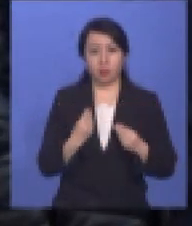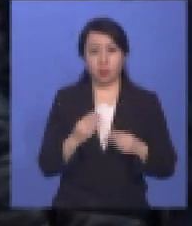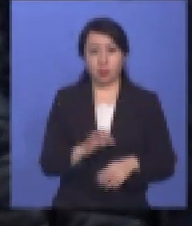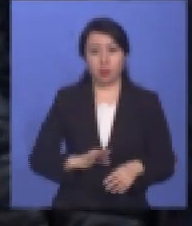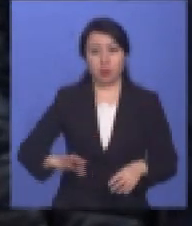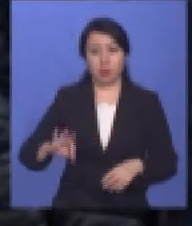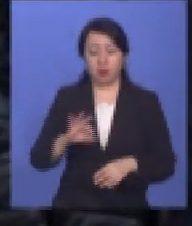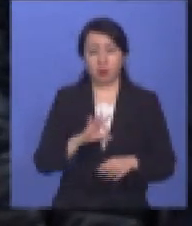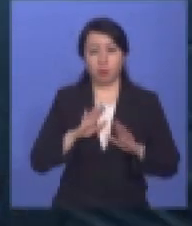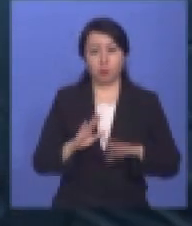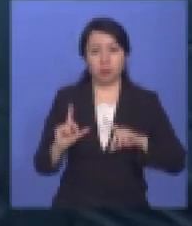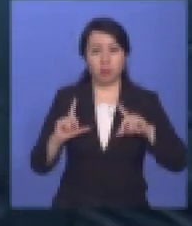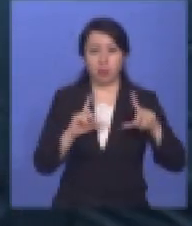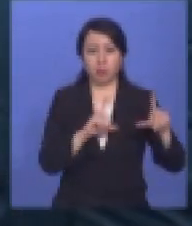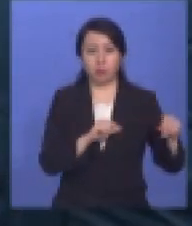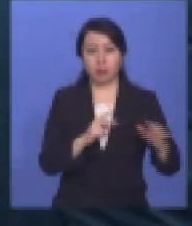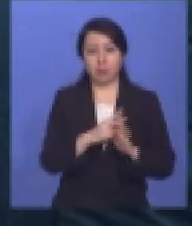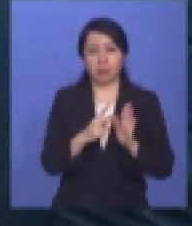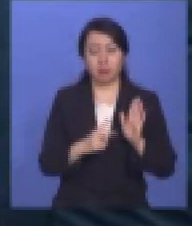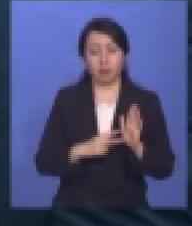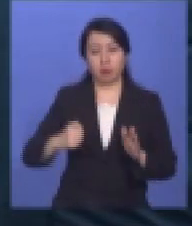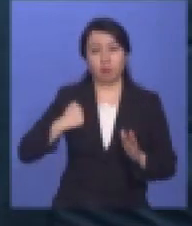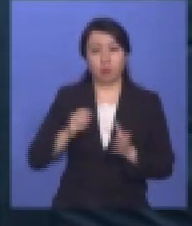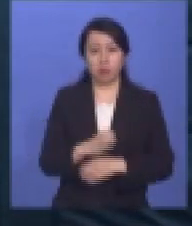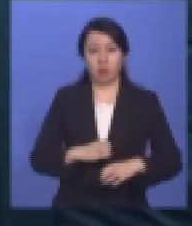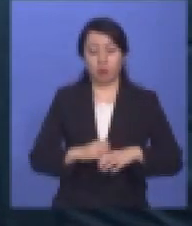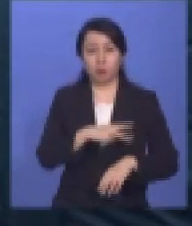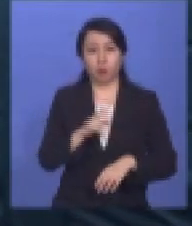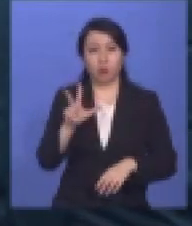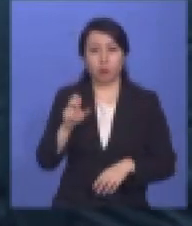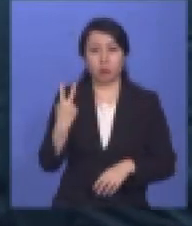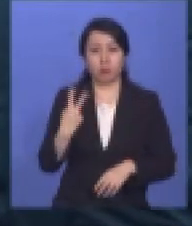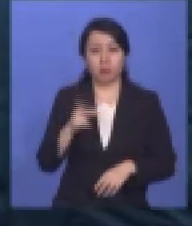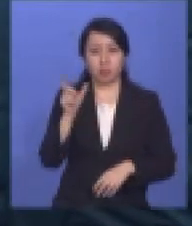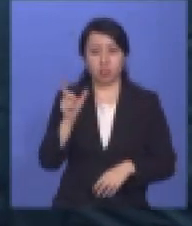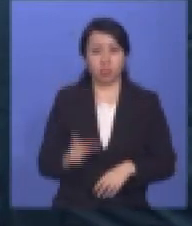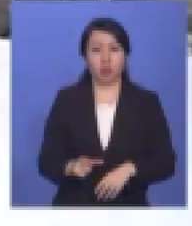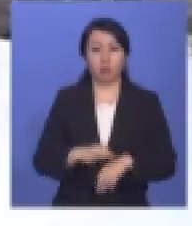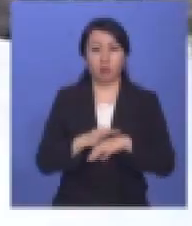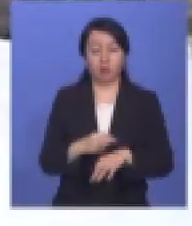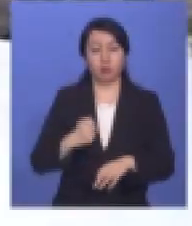областного сборного пункта уже отправили 17 воинских команд. Это около 320 человек.